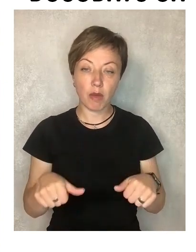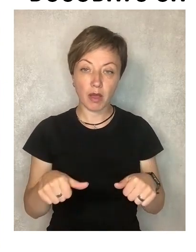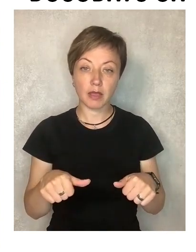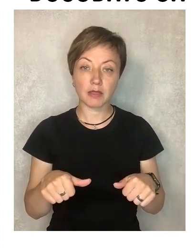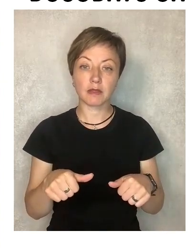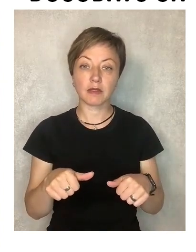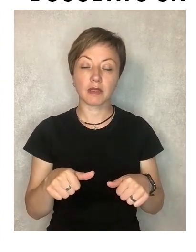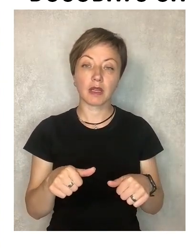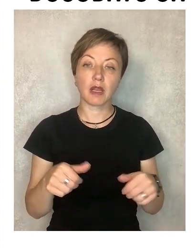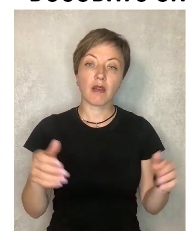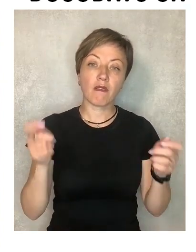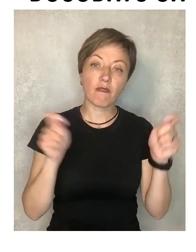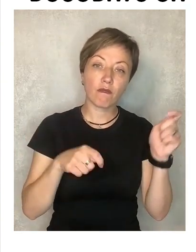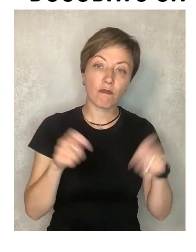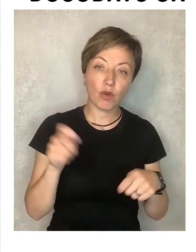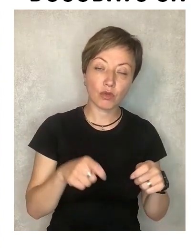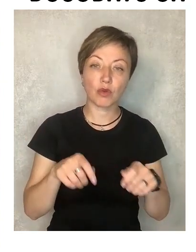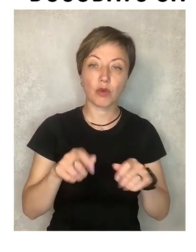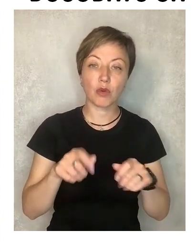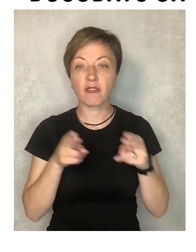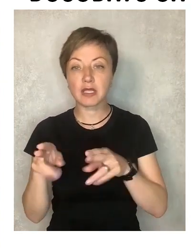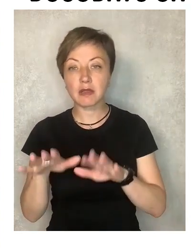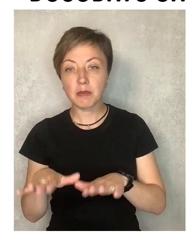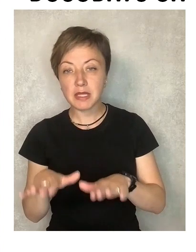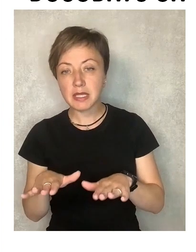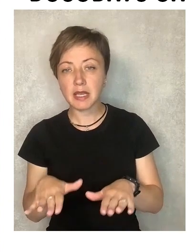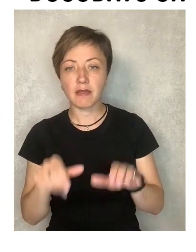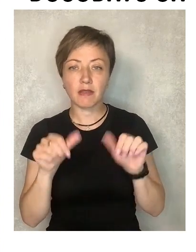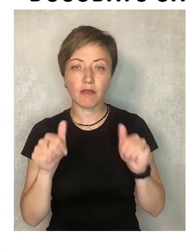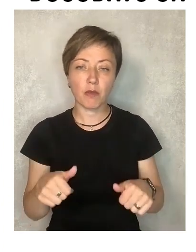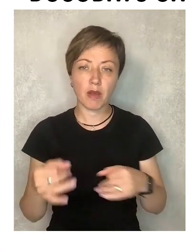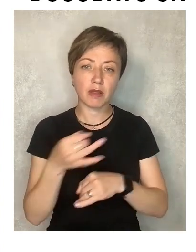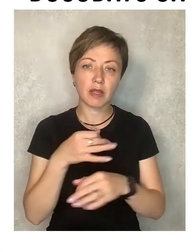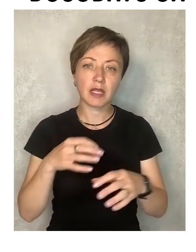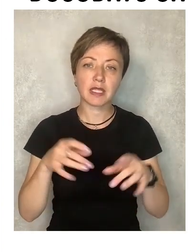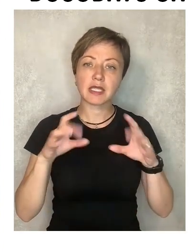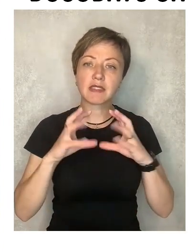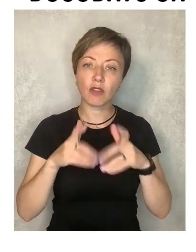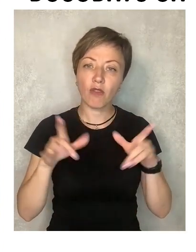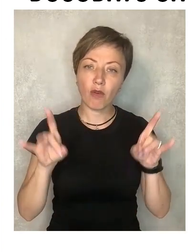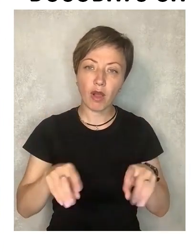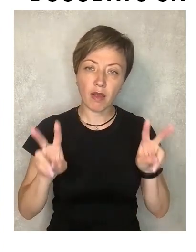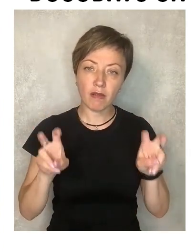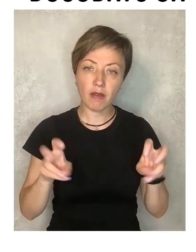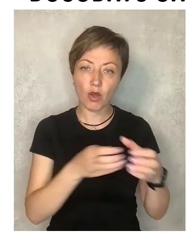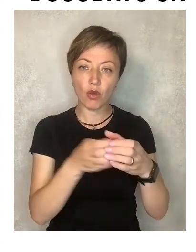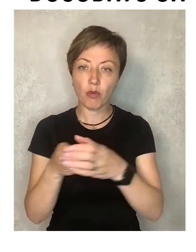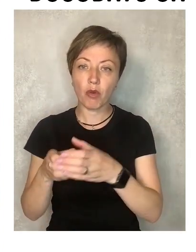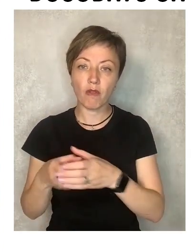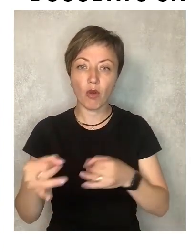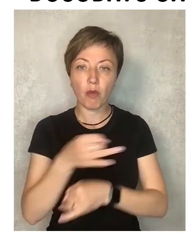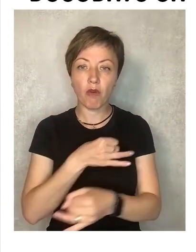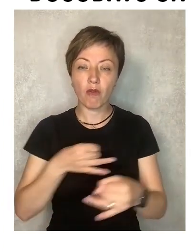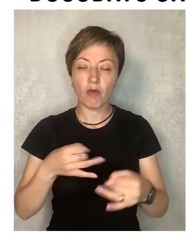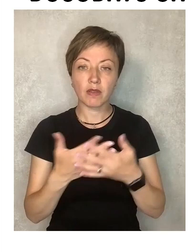воркшопу, там виїзду на місцевість, в форматі світового кафе, таких групових обговорень в різних